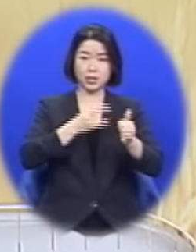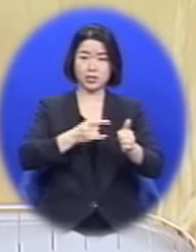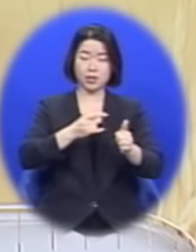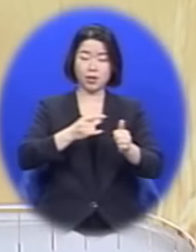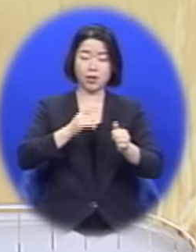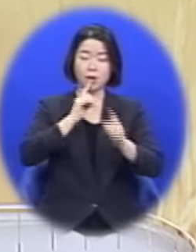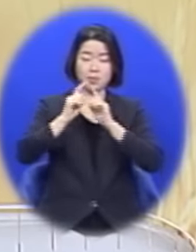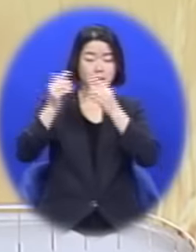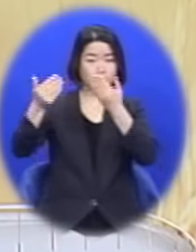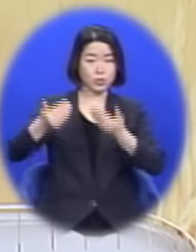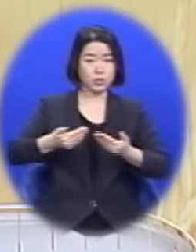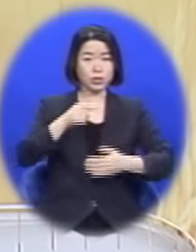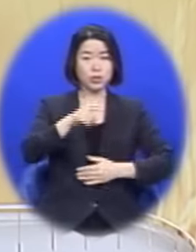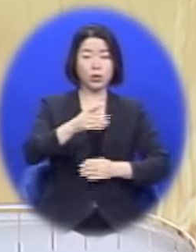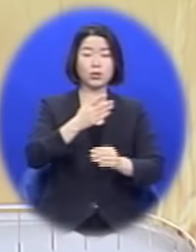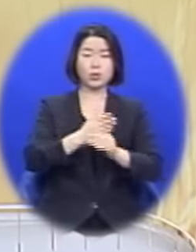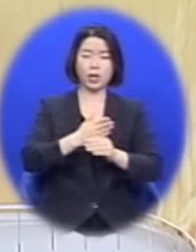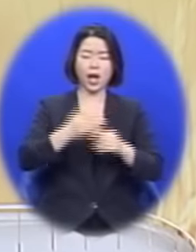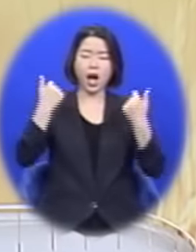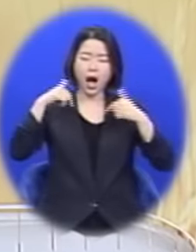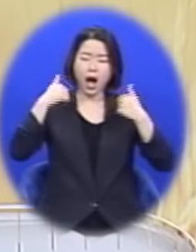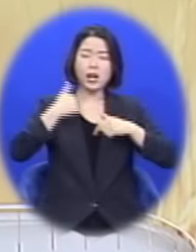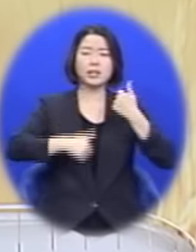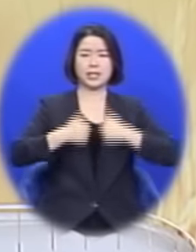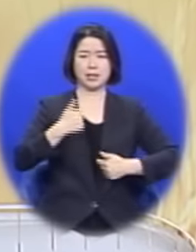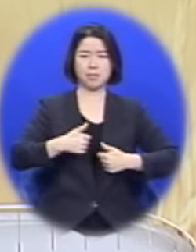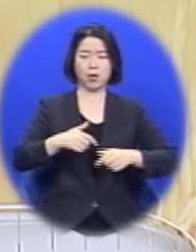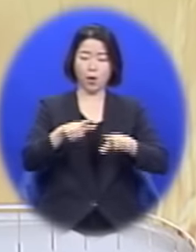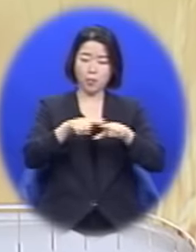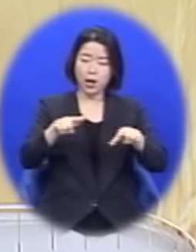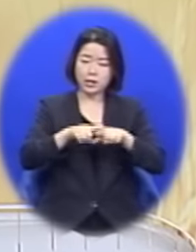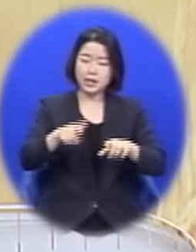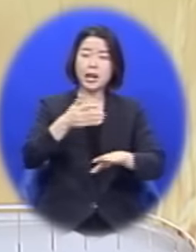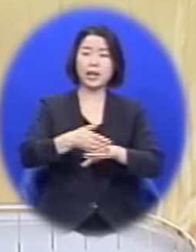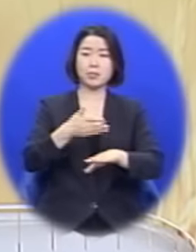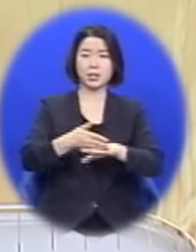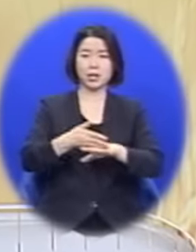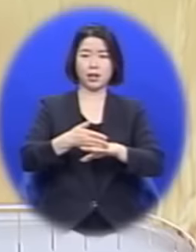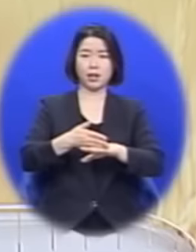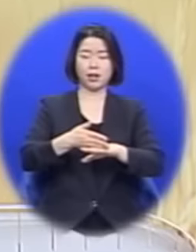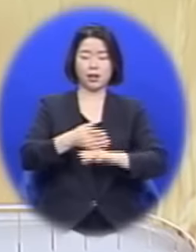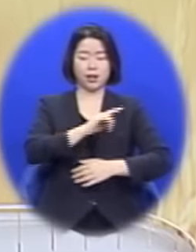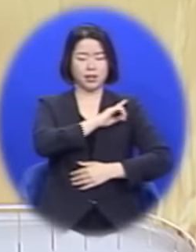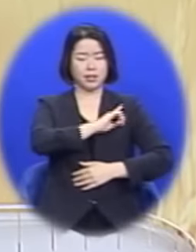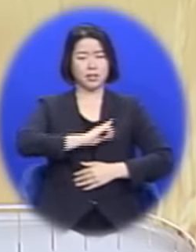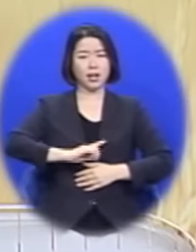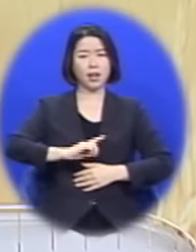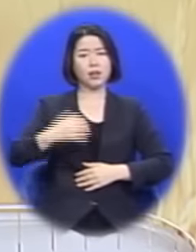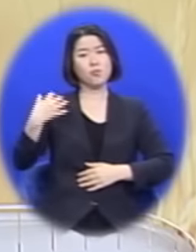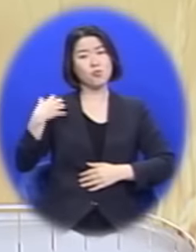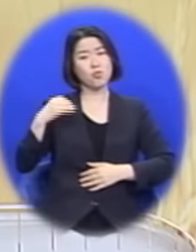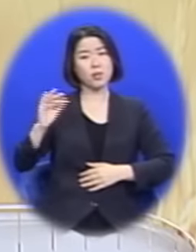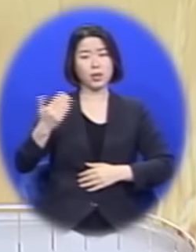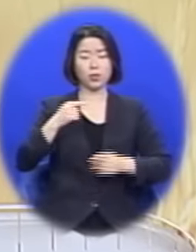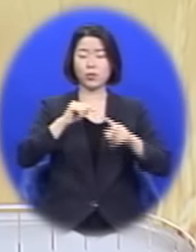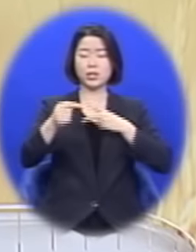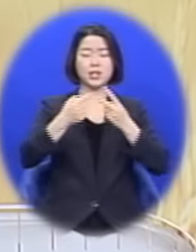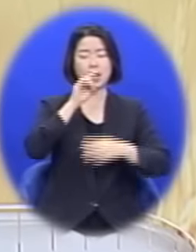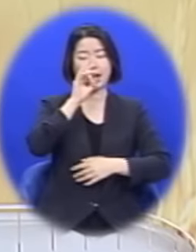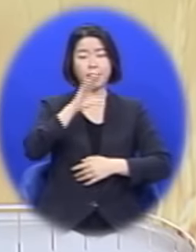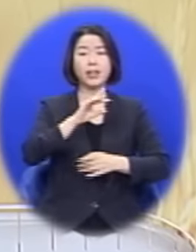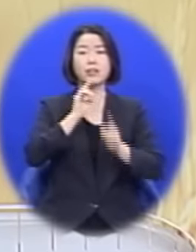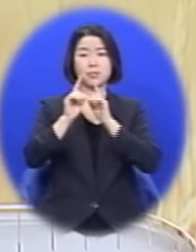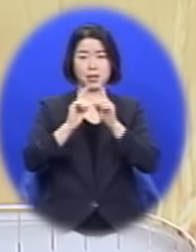중에 항상 기뻐하라, 범사에 감사하라, 가장 부담스럽고 이해가 잘안 되는 말씀이기도 했습니다.